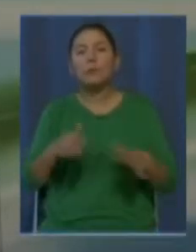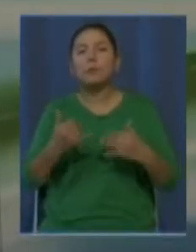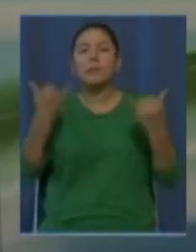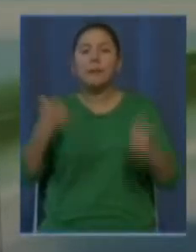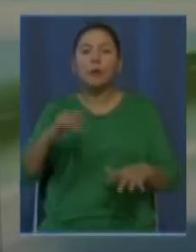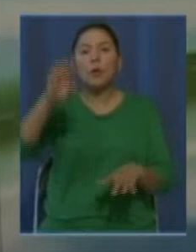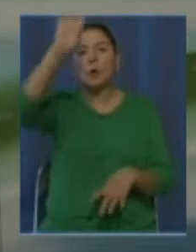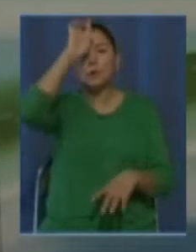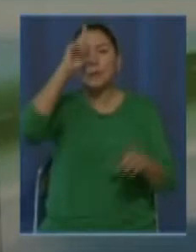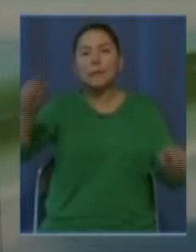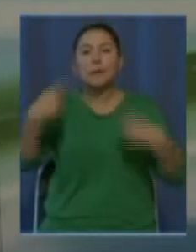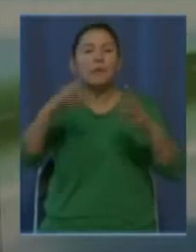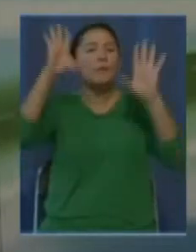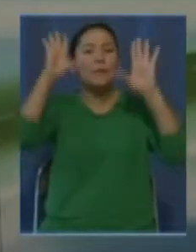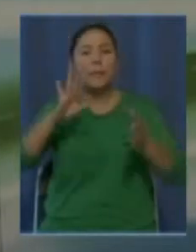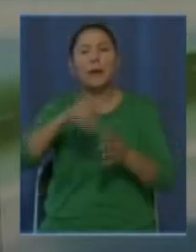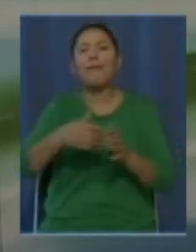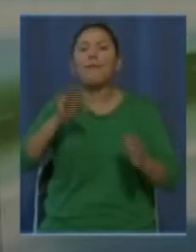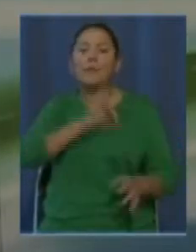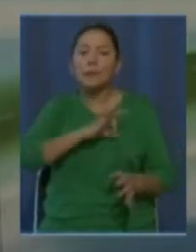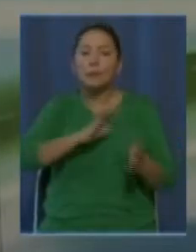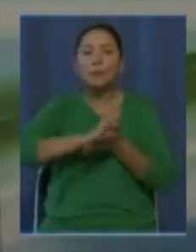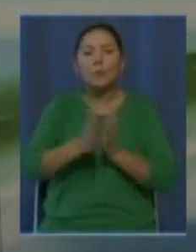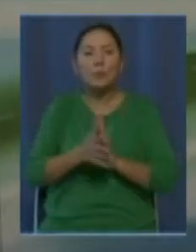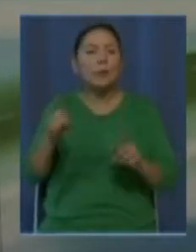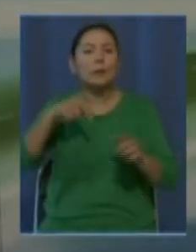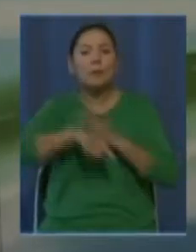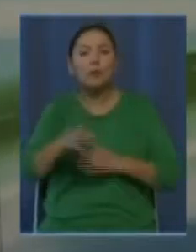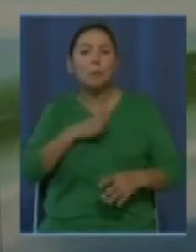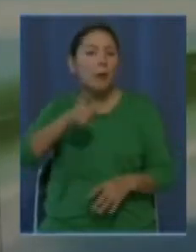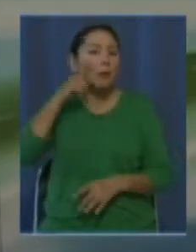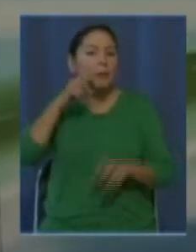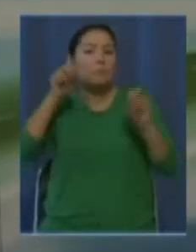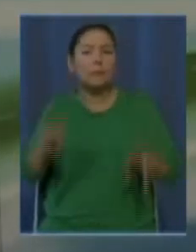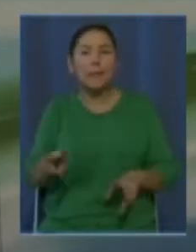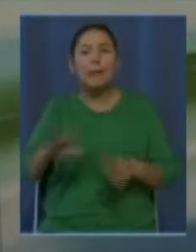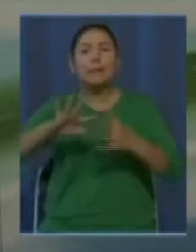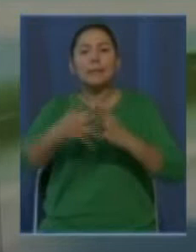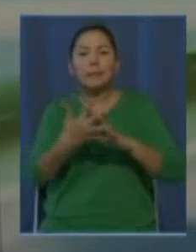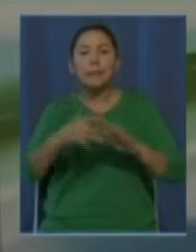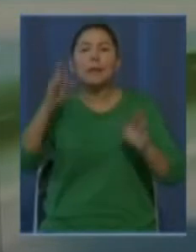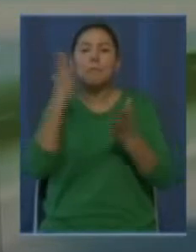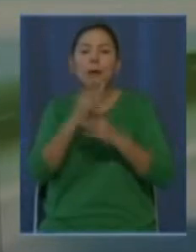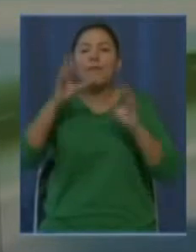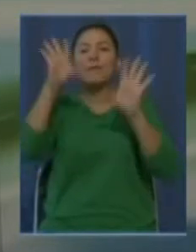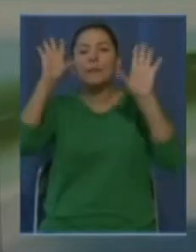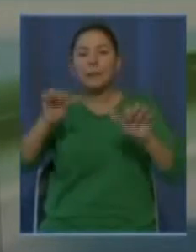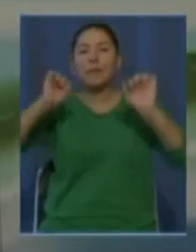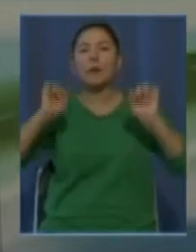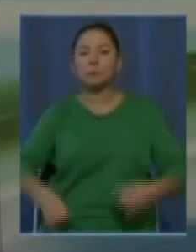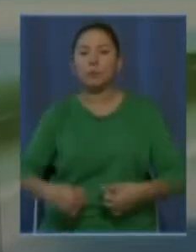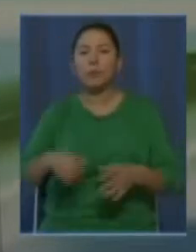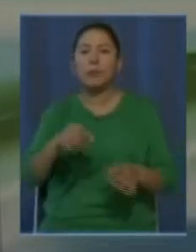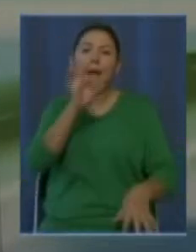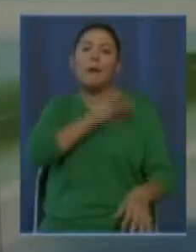аудандағы Сыңғырлау ауылынан болмақ. Әдеттегідей алдымен ауылдың білім беру мәселесіне тоқталамыз. Сыңғырлау мектеп балабақшасы кешені